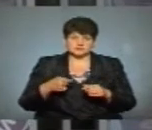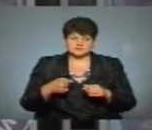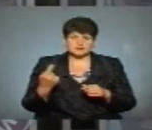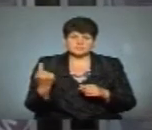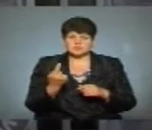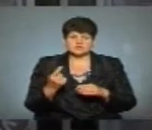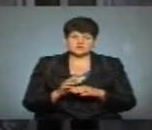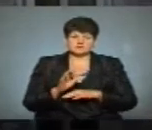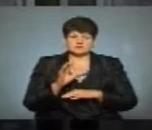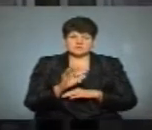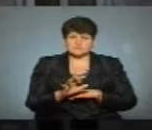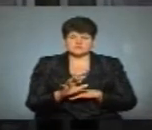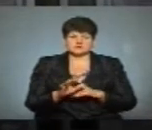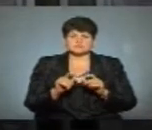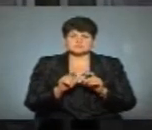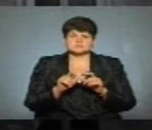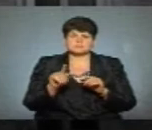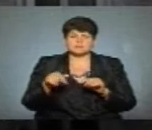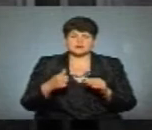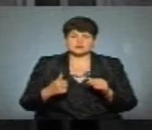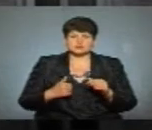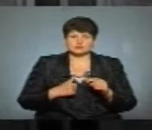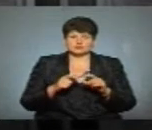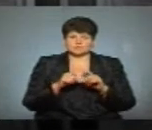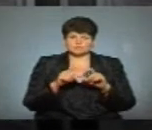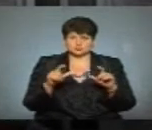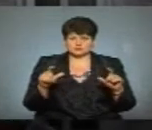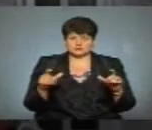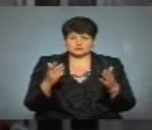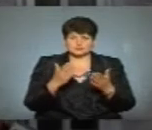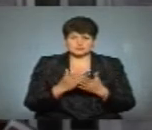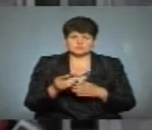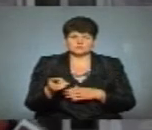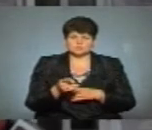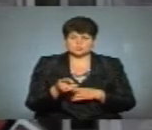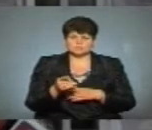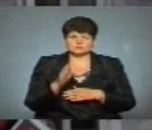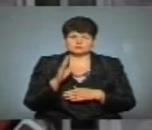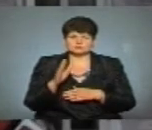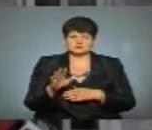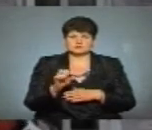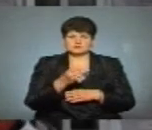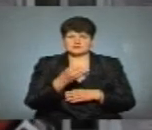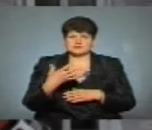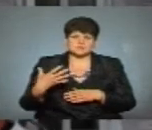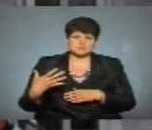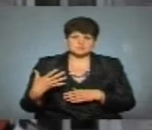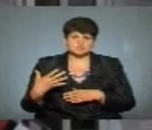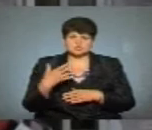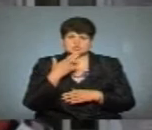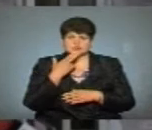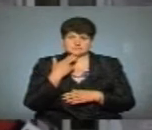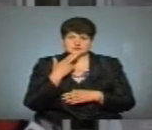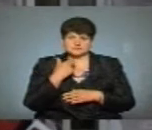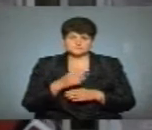відправка з призовного пункту, обласного призовного пункту, який знаходиться в Тернополі, відбудеться 15